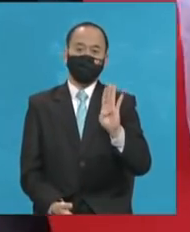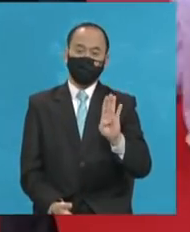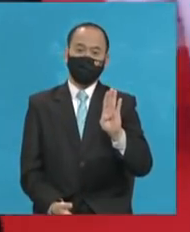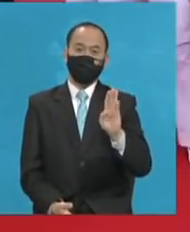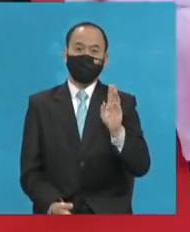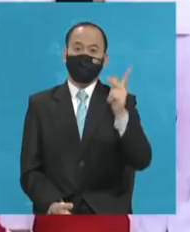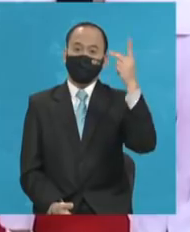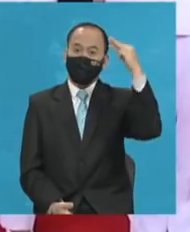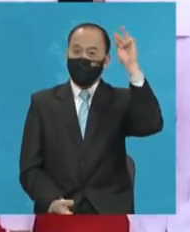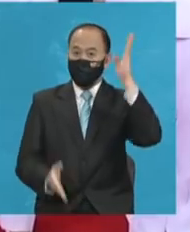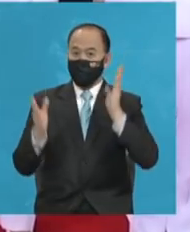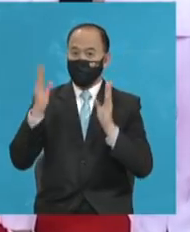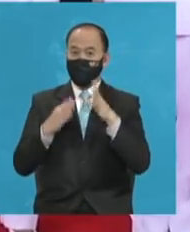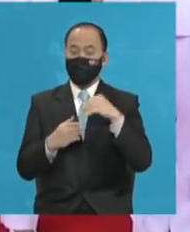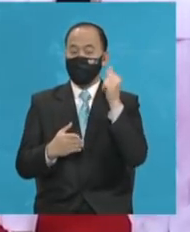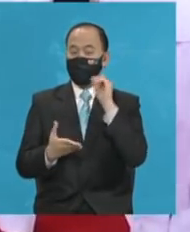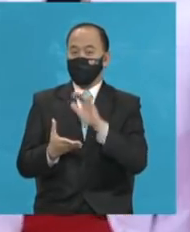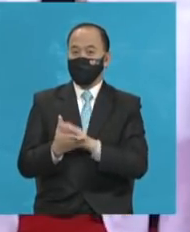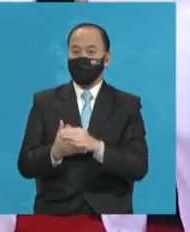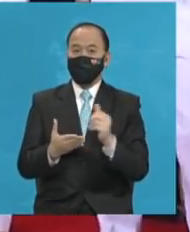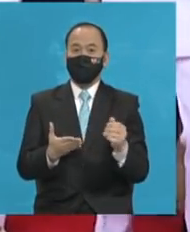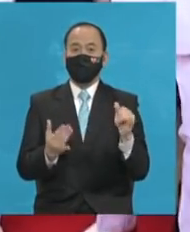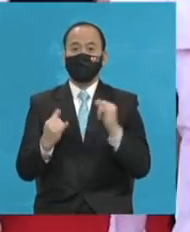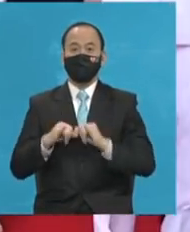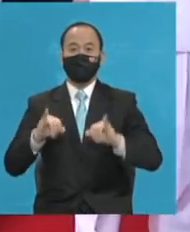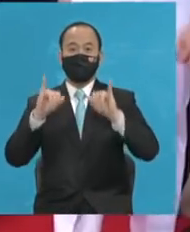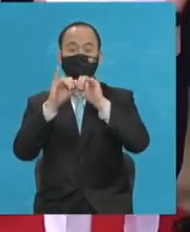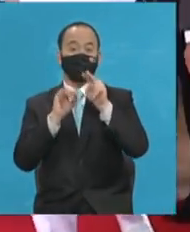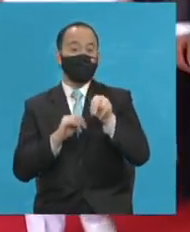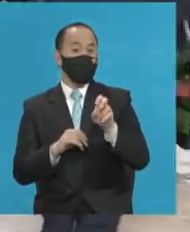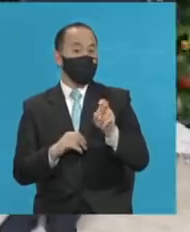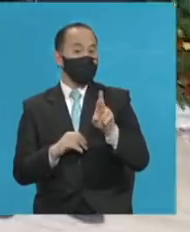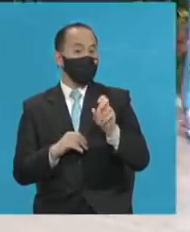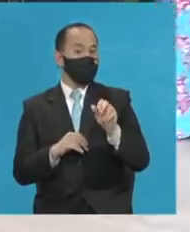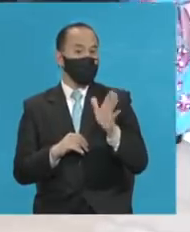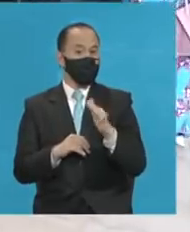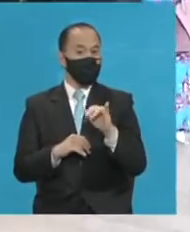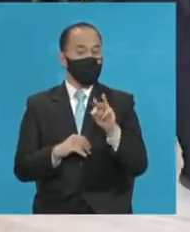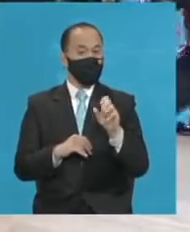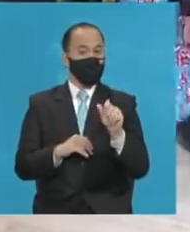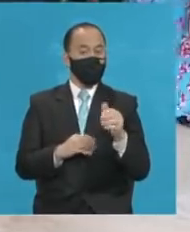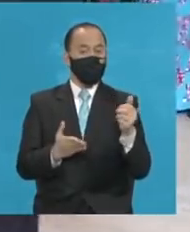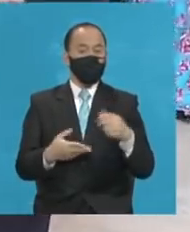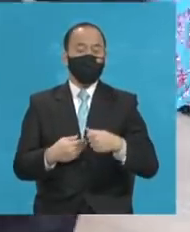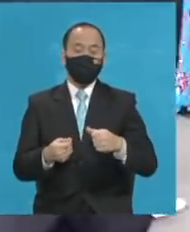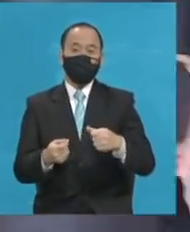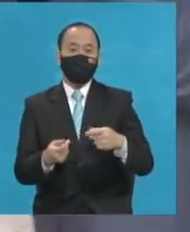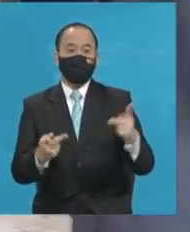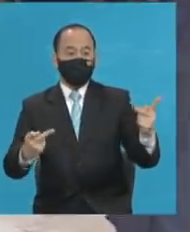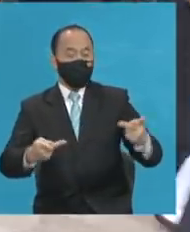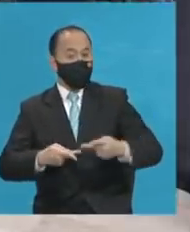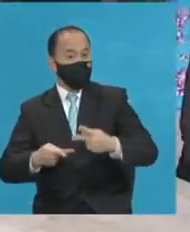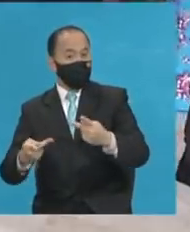Perdana Menteri Malaysia dan istri di istana Nurul Iman dan seterusnya memperkenalkan